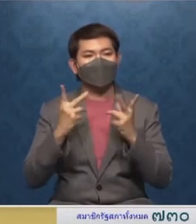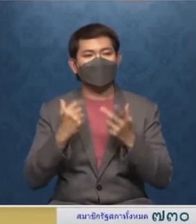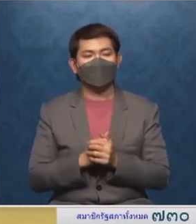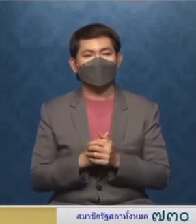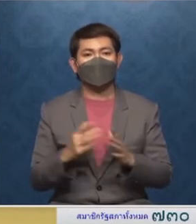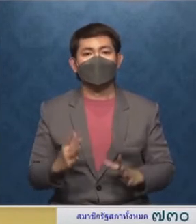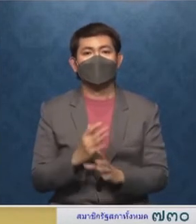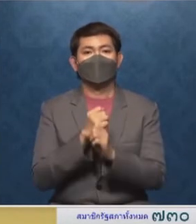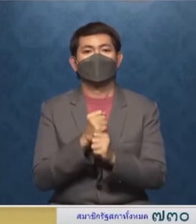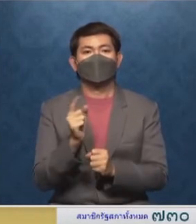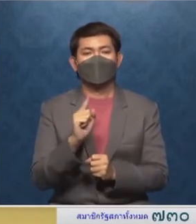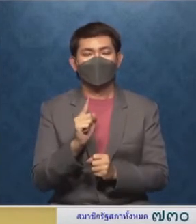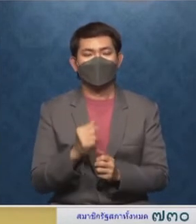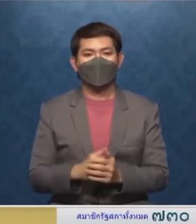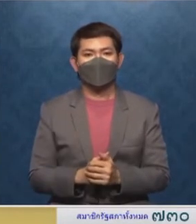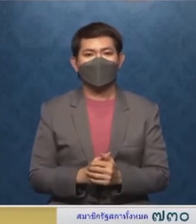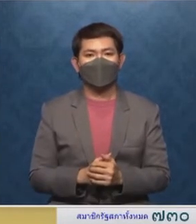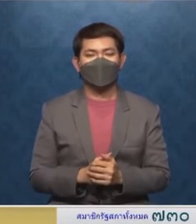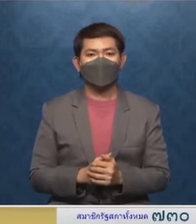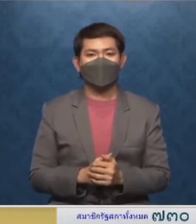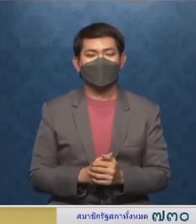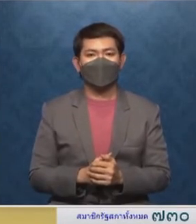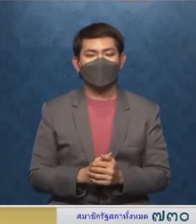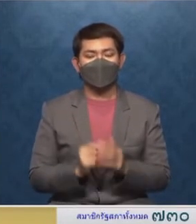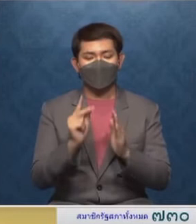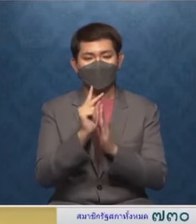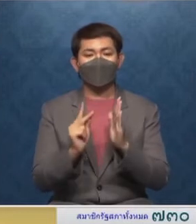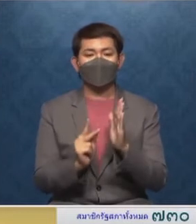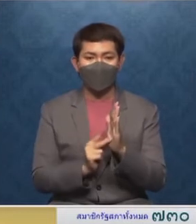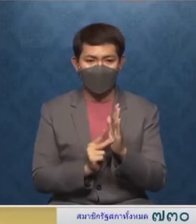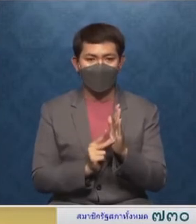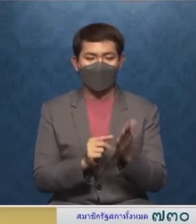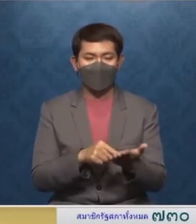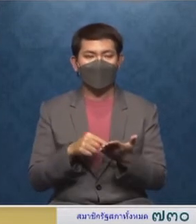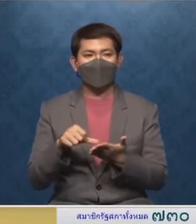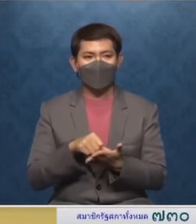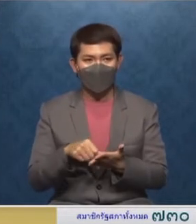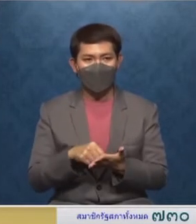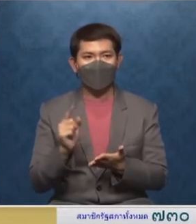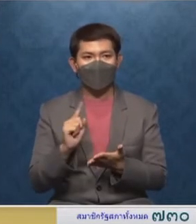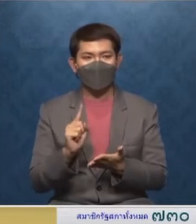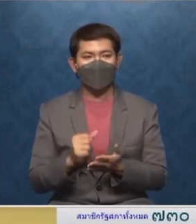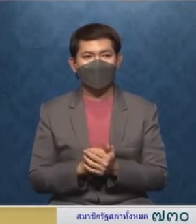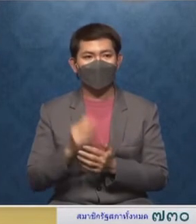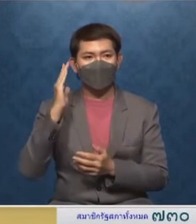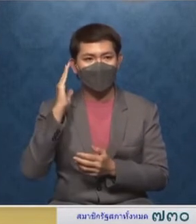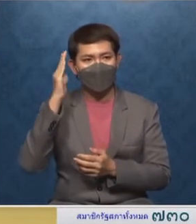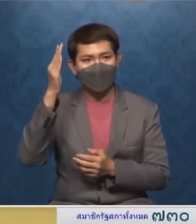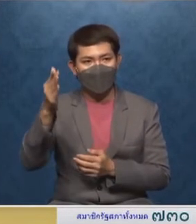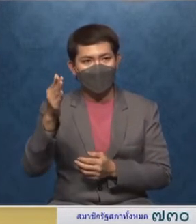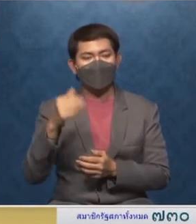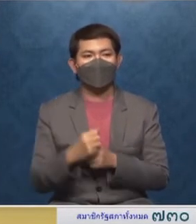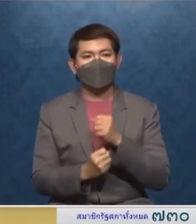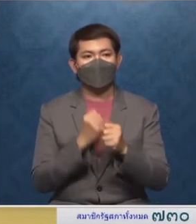ปแล้วก็คือการร่างกฎหมายที่จะต้องปรับปรุงเนี่ยในอนาคตอันใกล้นี้นะครับภาย